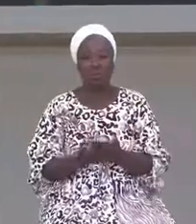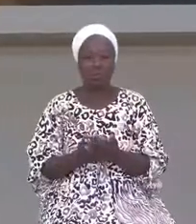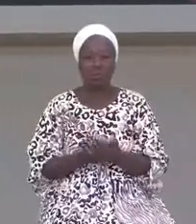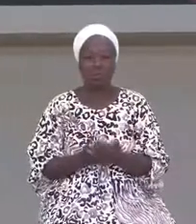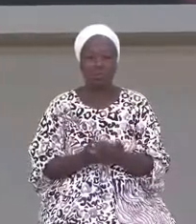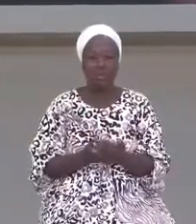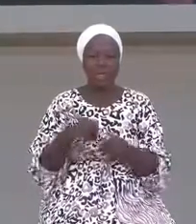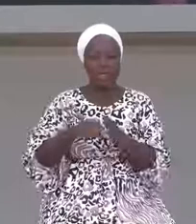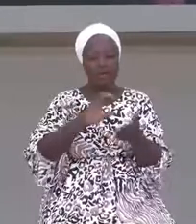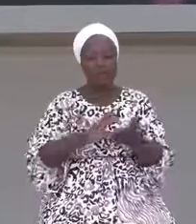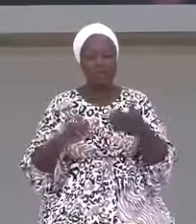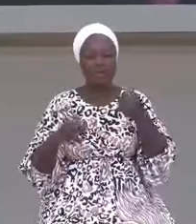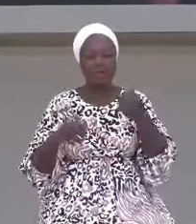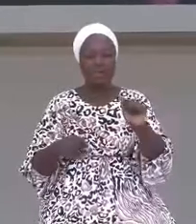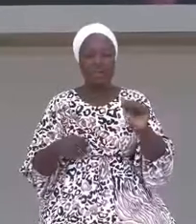Verset